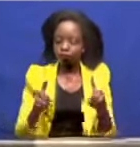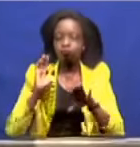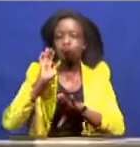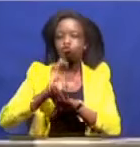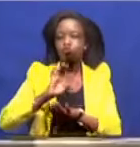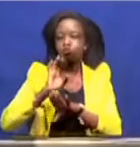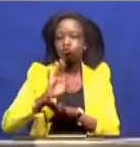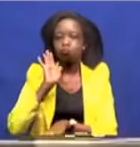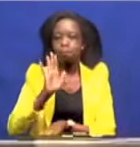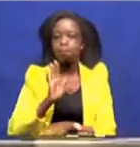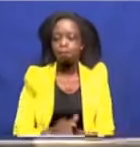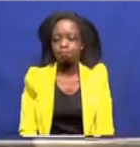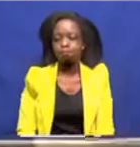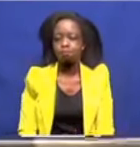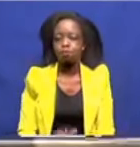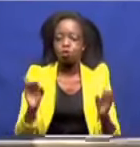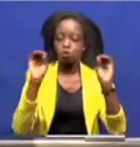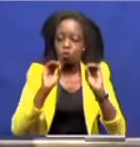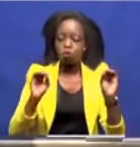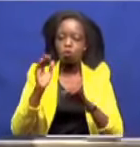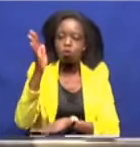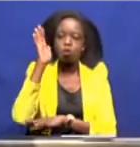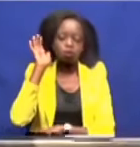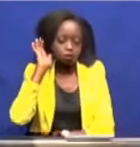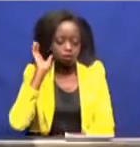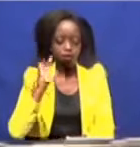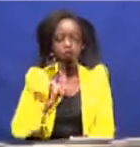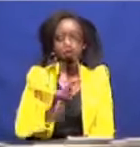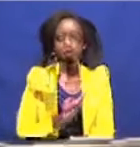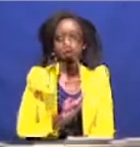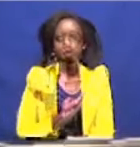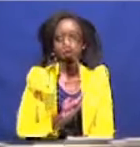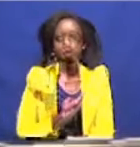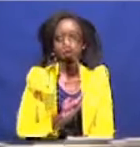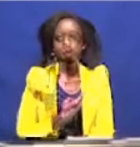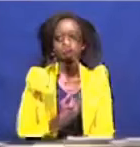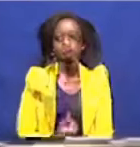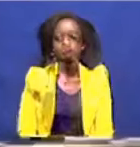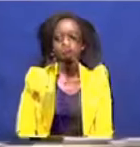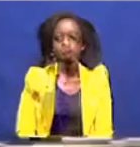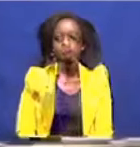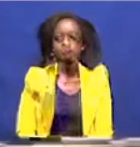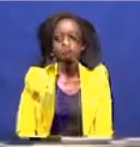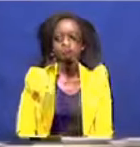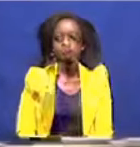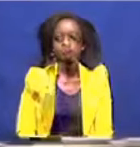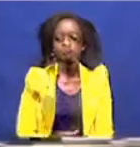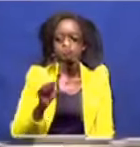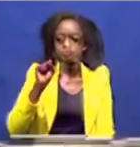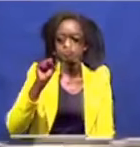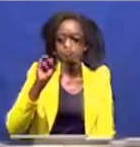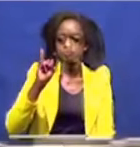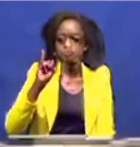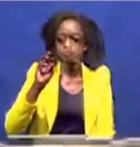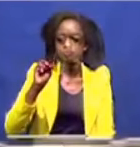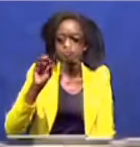kanisa lako. E Bwana tuwakuomba. E Bwana tuwakuomba utusikie. Petro